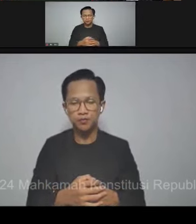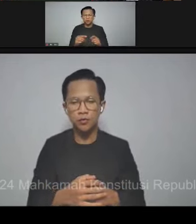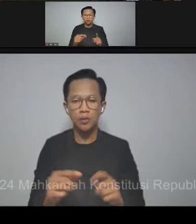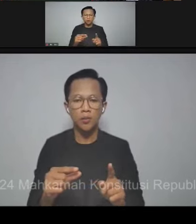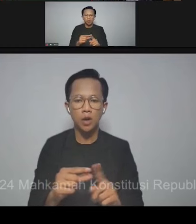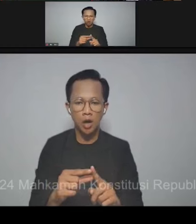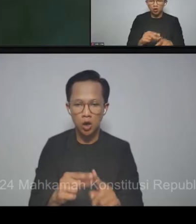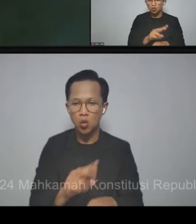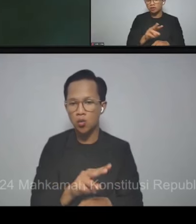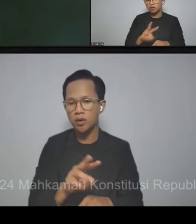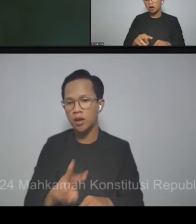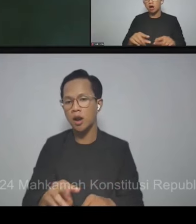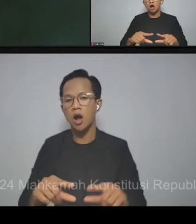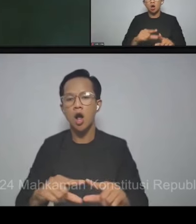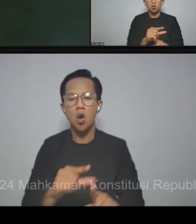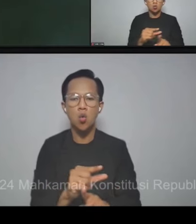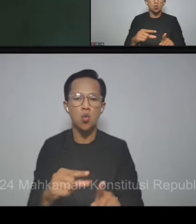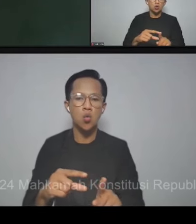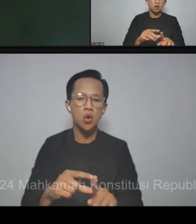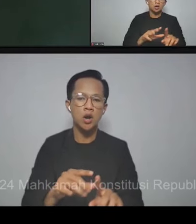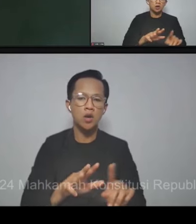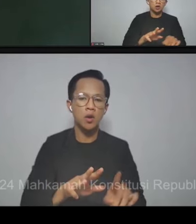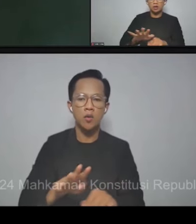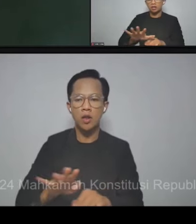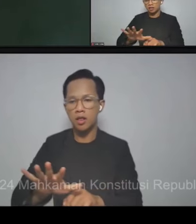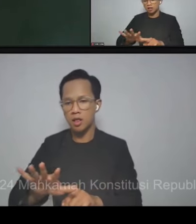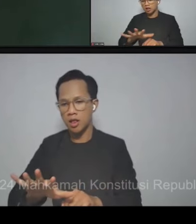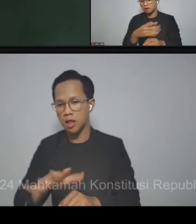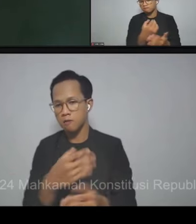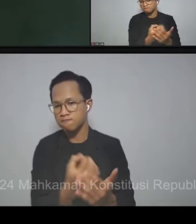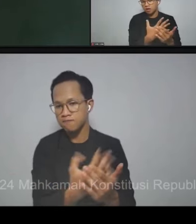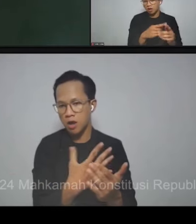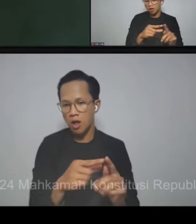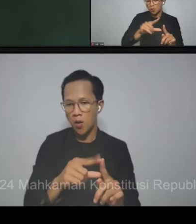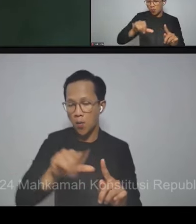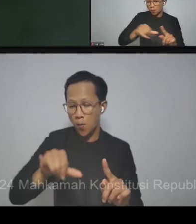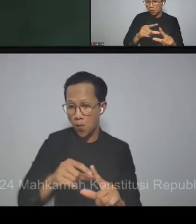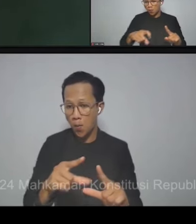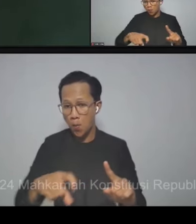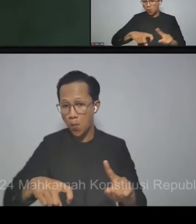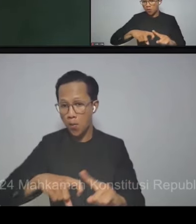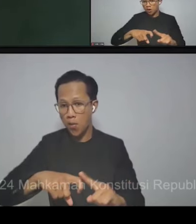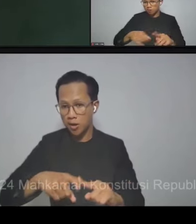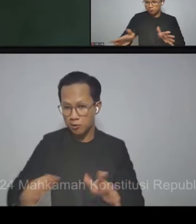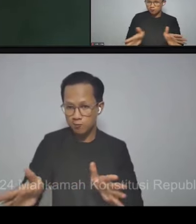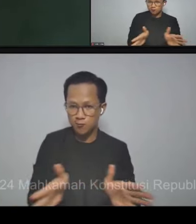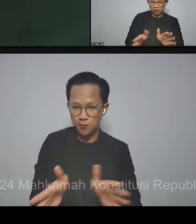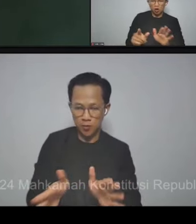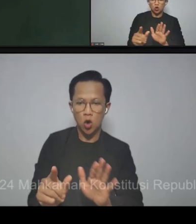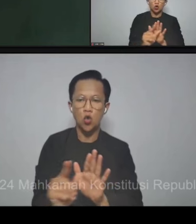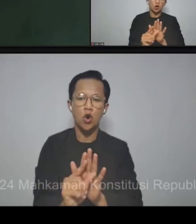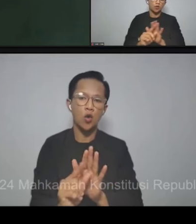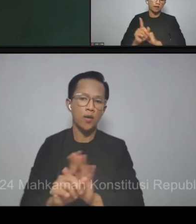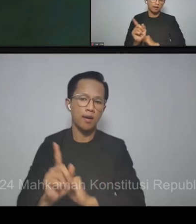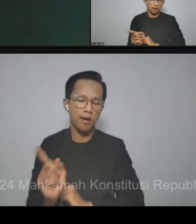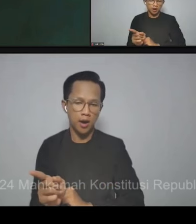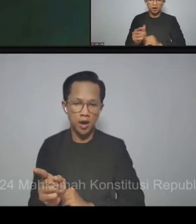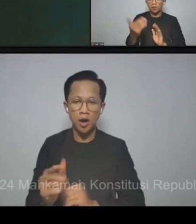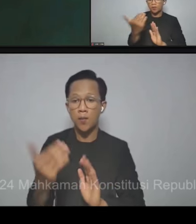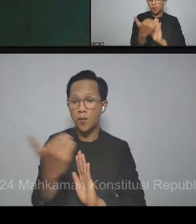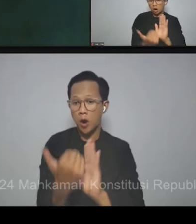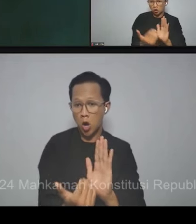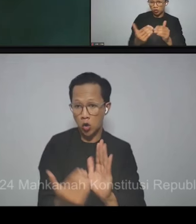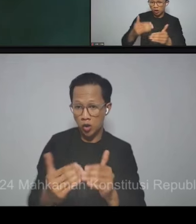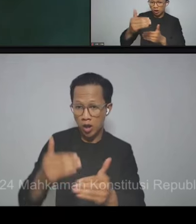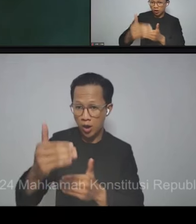1945 yang menyatakan pajak dan pungutan lain yang bersifat memaksa untuk keperluan negara diatur dengan undang-undang pengaturan lebih lanjut dengan undang-undang yang dinyatakan